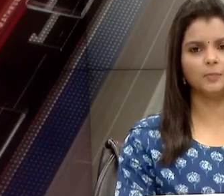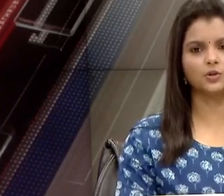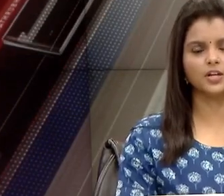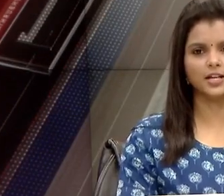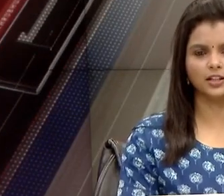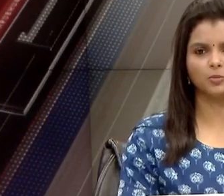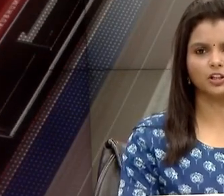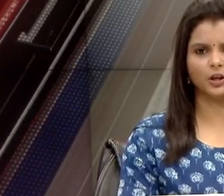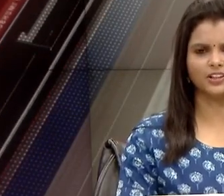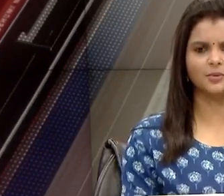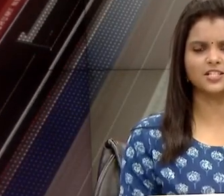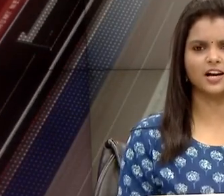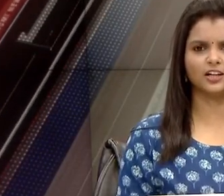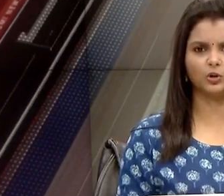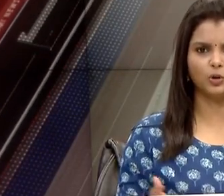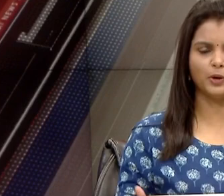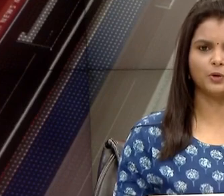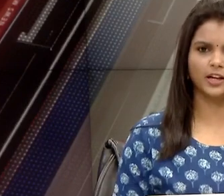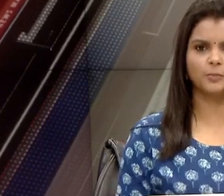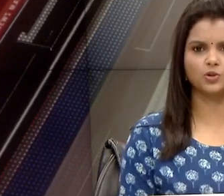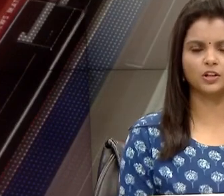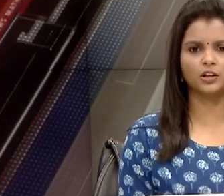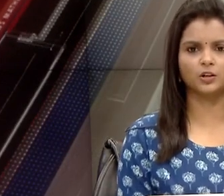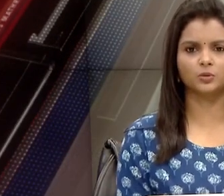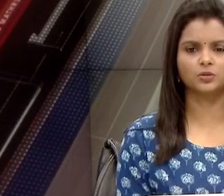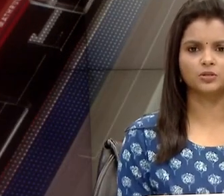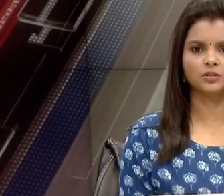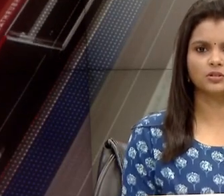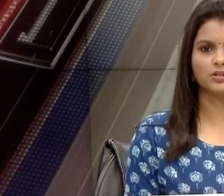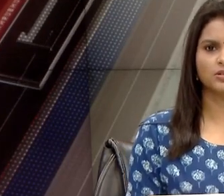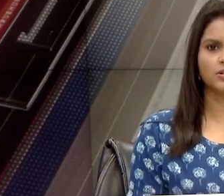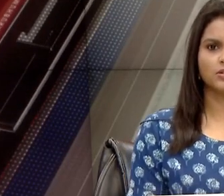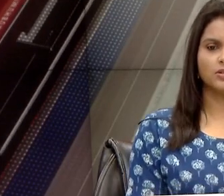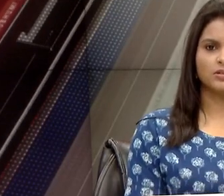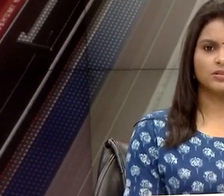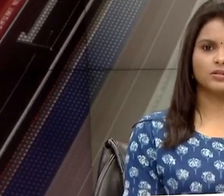വെള്ളത്തിനകത്ത് പെട്രോളിന്റെ സാന്നിധ്യം ഉണ്ടെന്നാണ്, എന്താണ് മനസ്സിലാക്കേണ്ടത്? ഈ കുപ്പിയിൽ ഉണ്ടായിരുന്ന പെട്രോൾ എന്നാണെന്നാണോ?